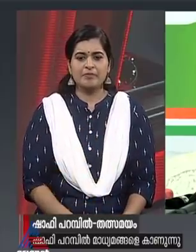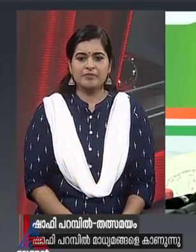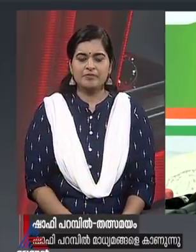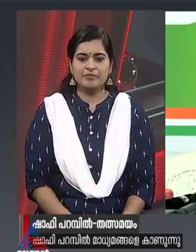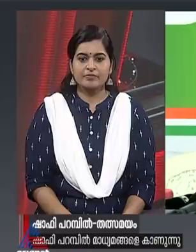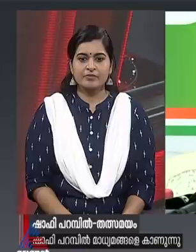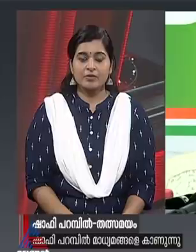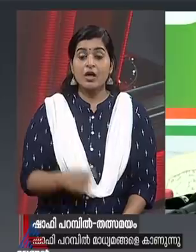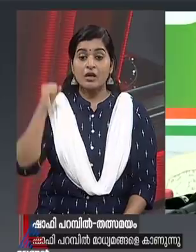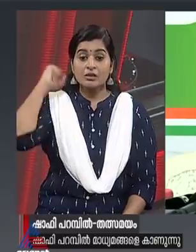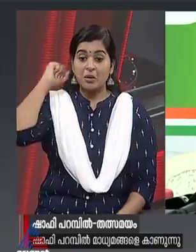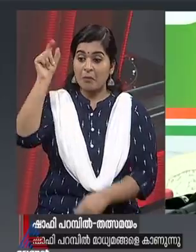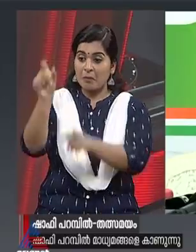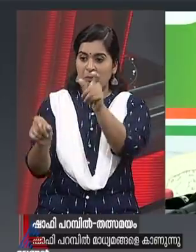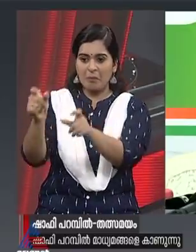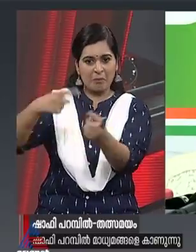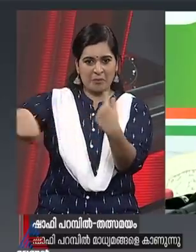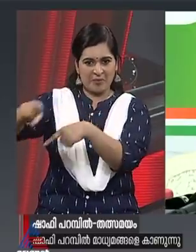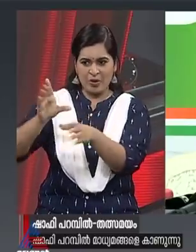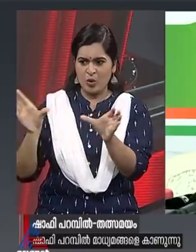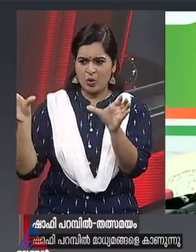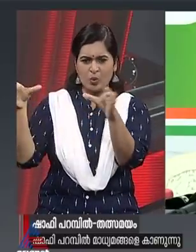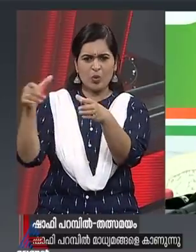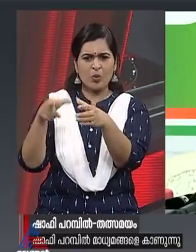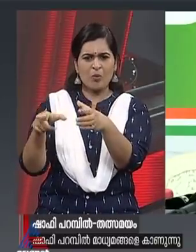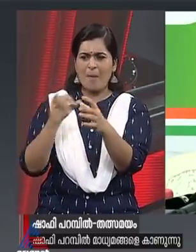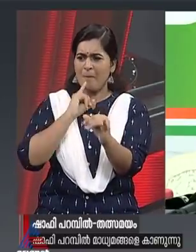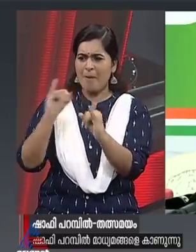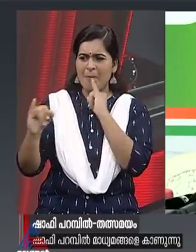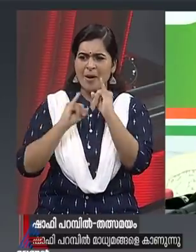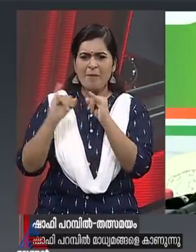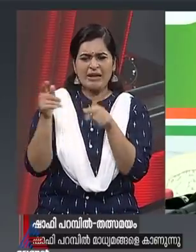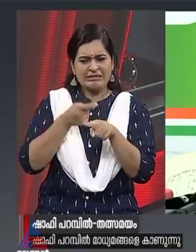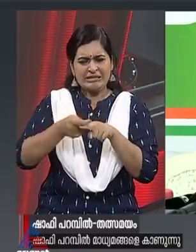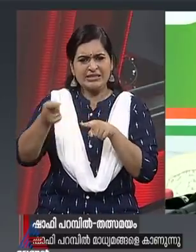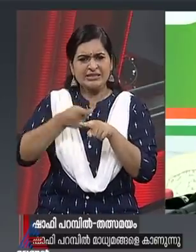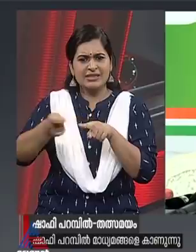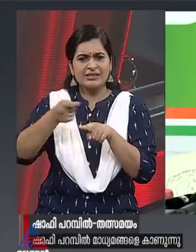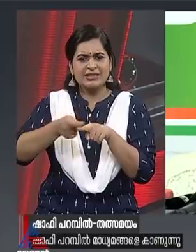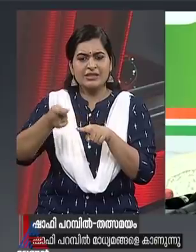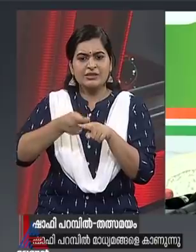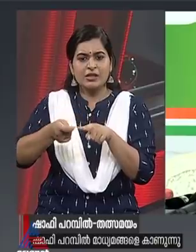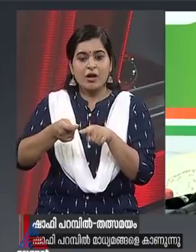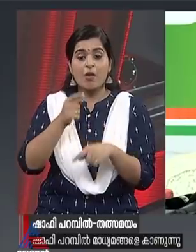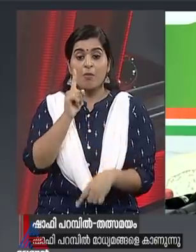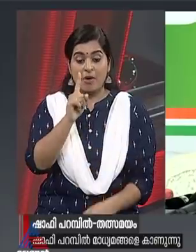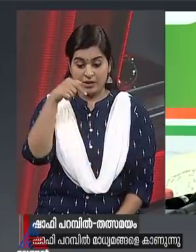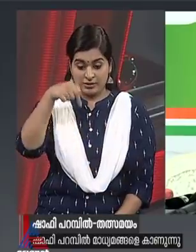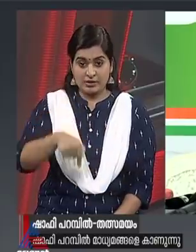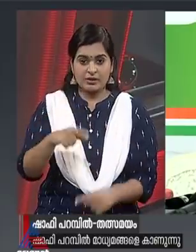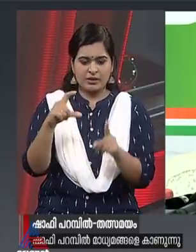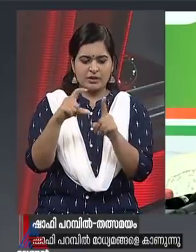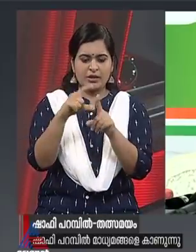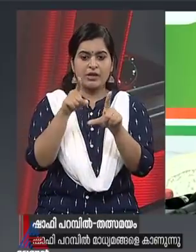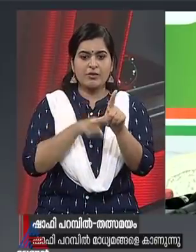സമരക്കാരെ ഒന്നാകെ അടച്ചാക്ഷേപിക്കുകയായിരുന്നു. അവസാനം ഇന്ന് DYFI സംഗമത്തിൽ പങ്കെടുക്കാൻ